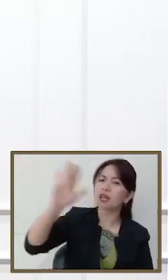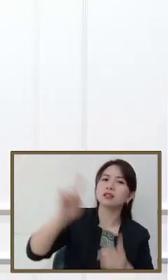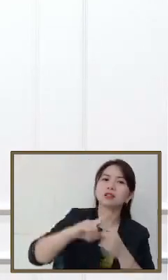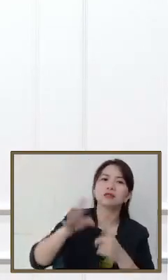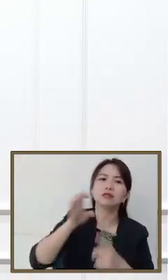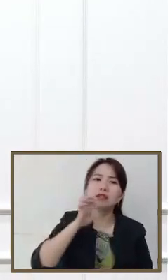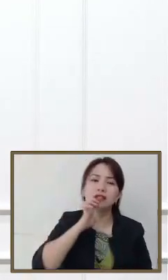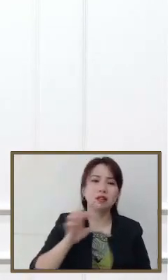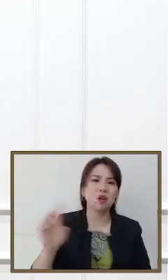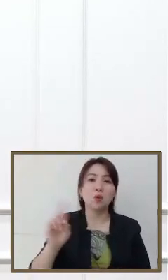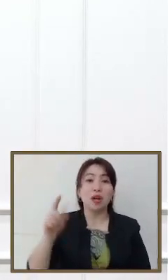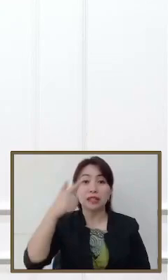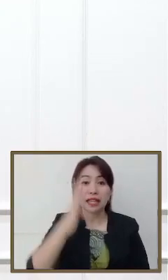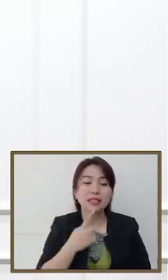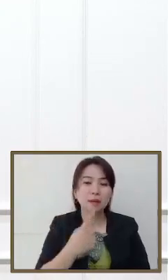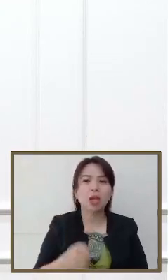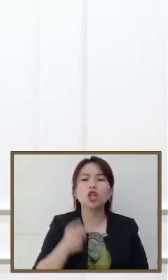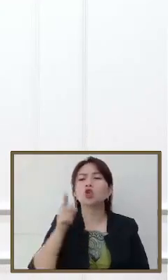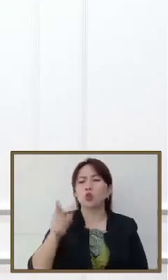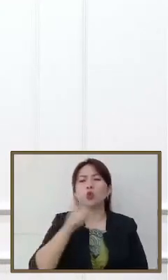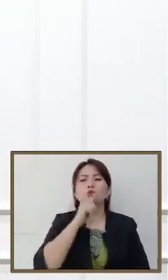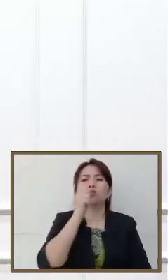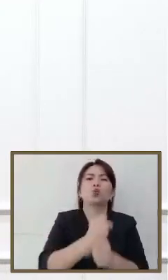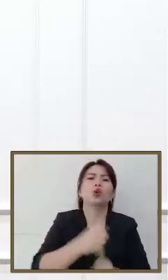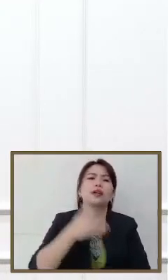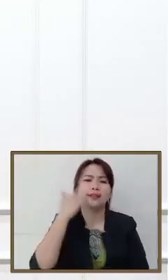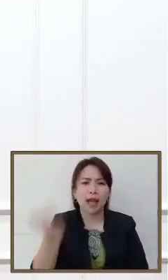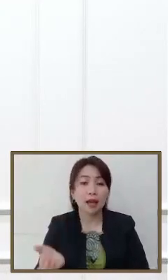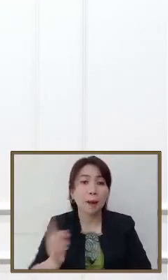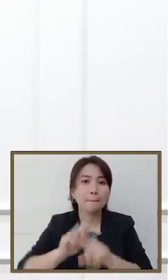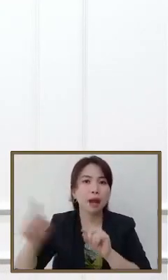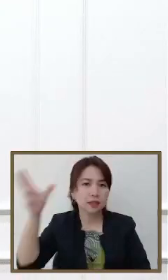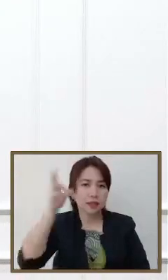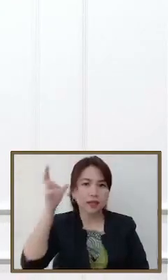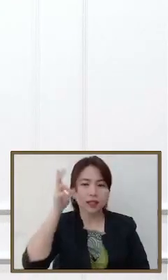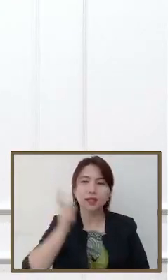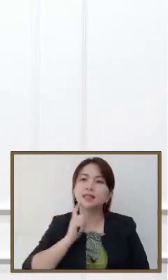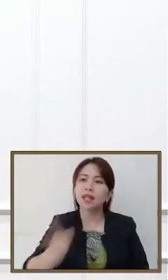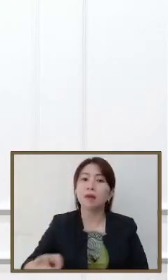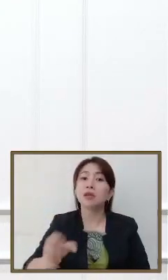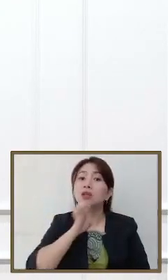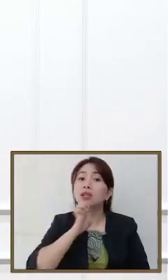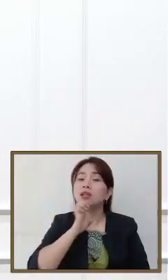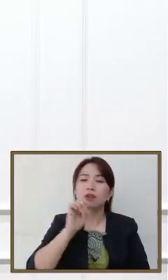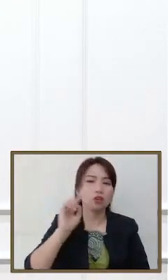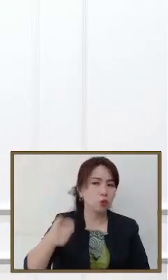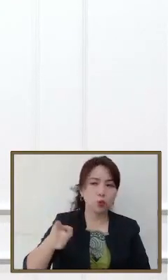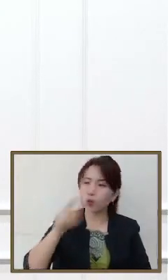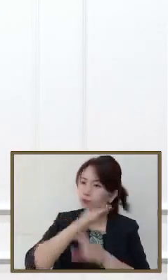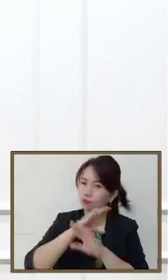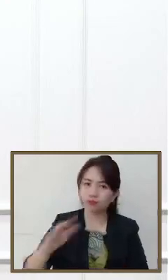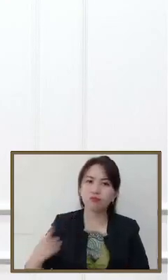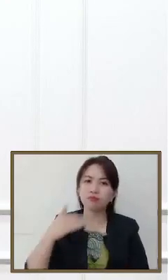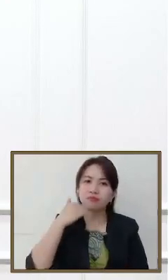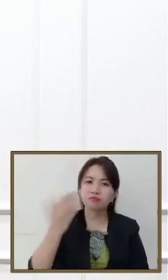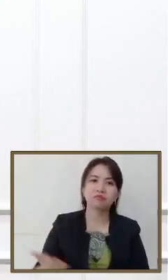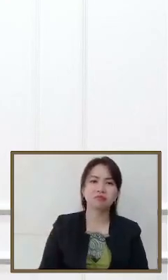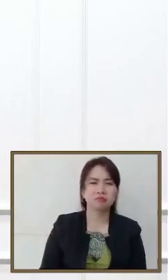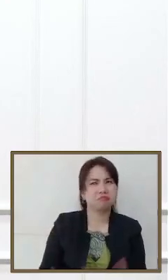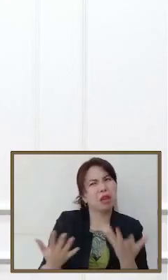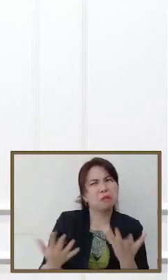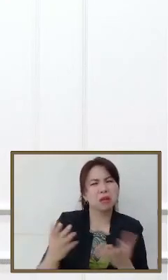shall surely die Anong sabi niya Ye shall not very opposite Ye shall not surely die baka hindi